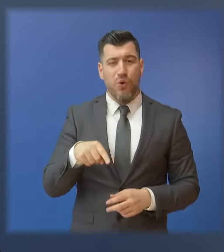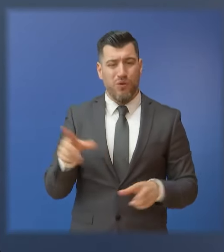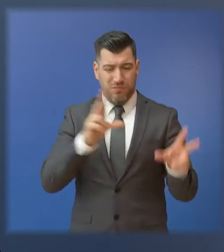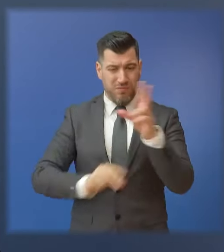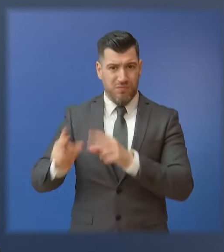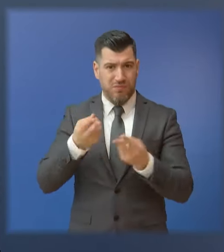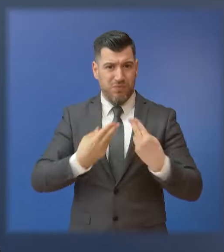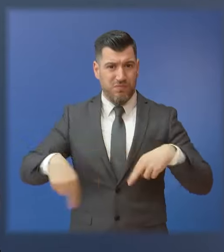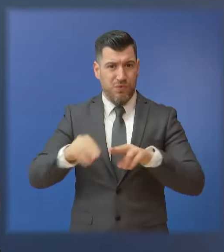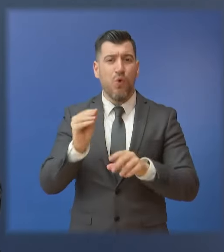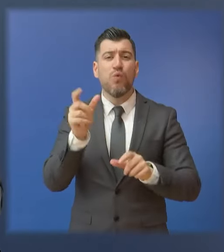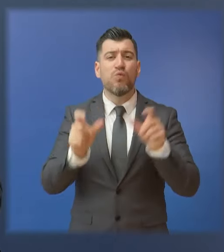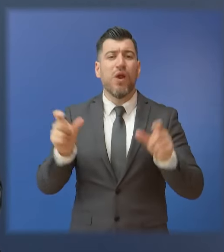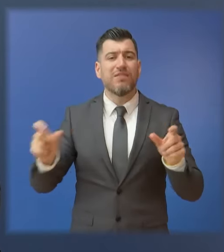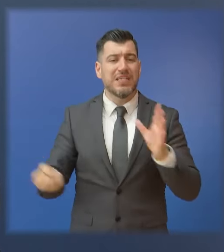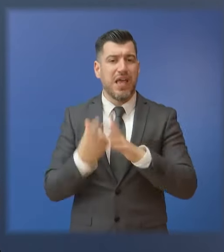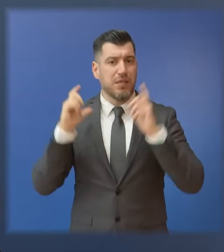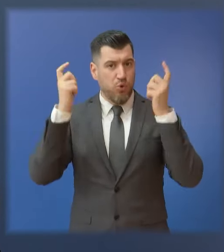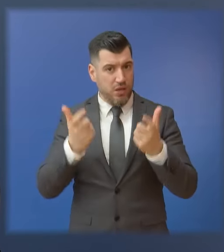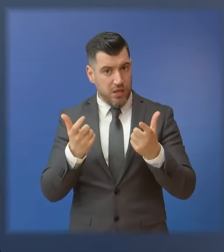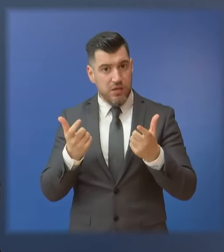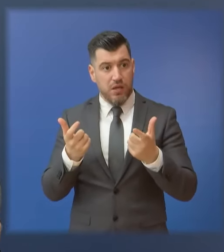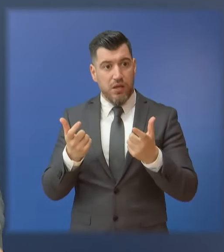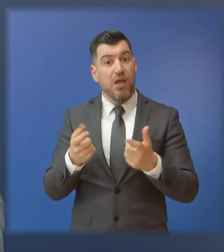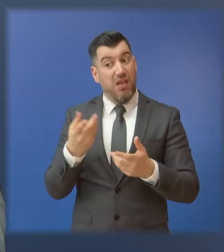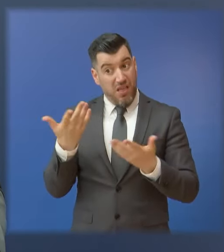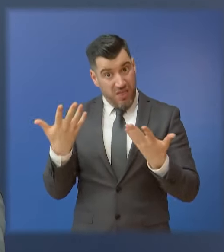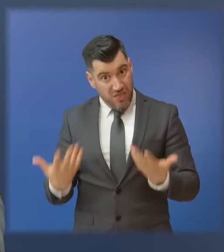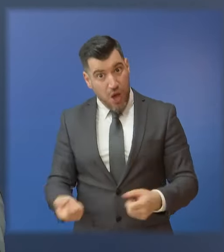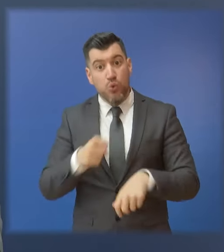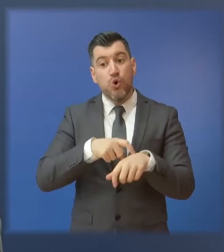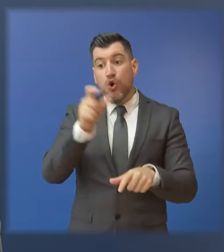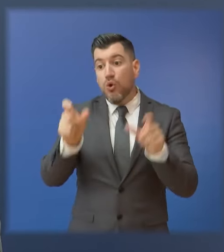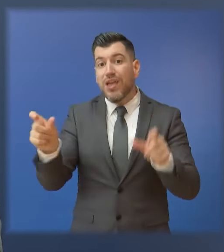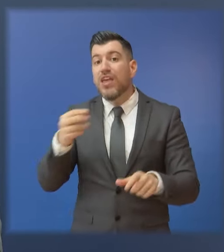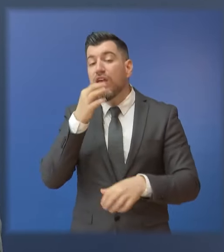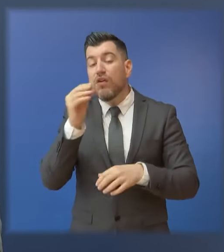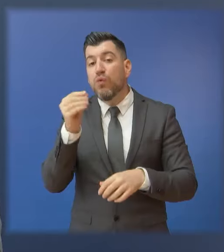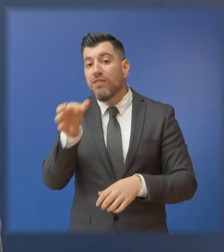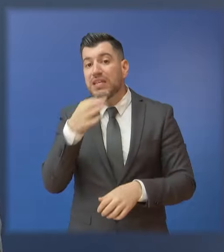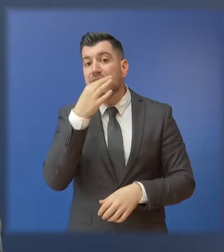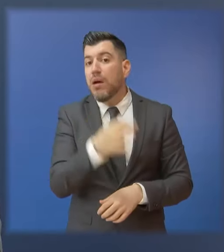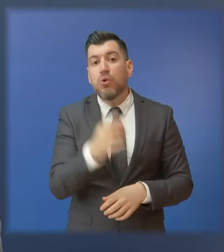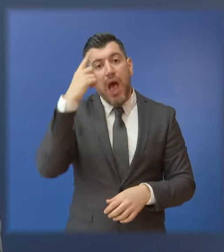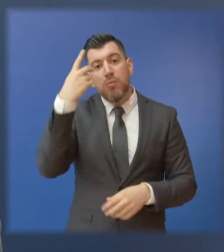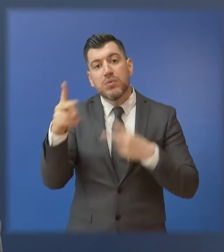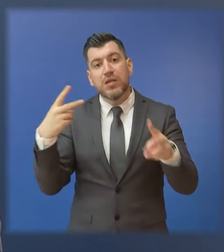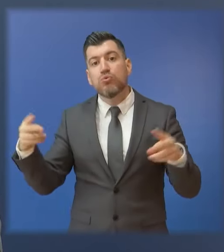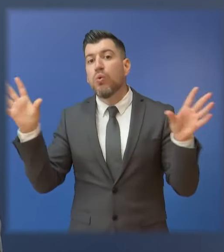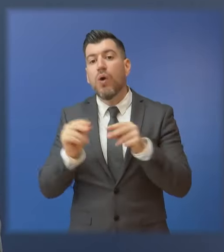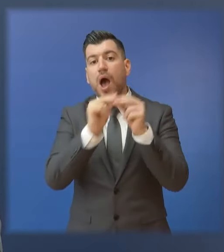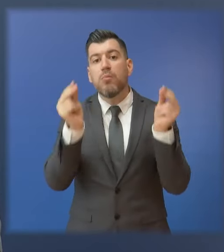ομάδας θα δοθεί ο χρόνος στους βουλευτές να εκφράσουν την άποψή τους για το αποτέλεσμα των ευρωεκλογών